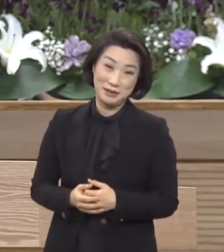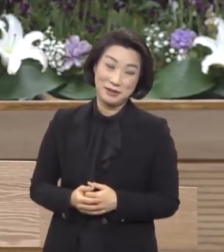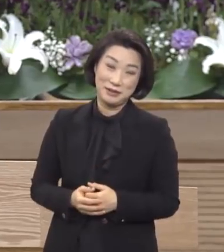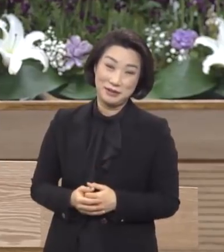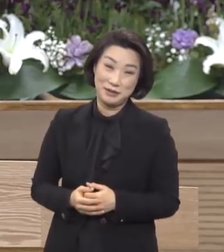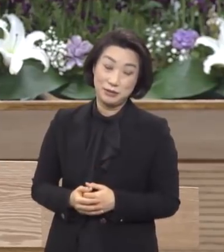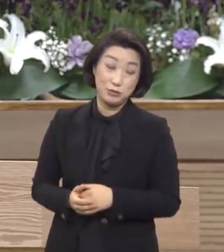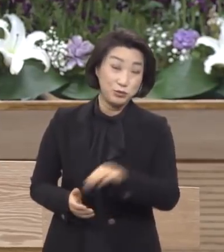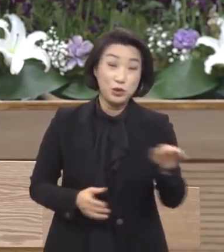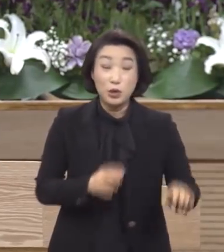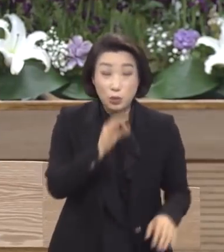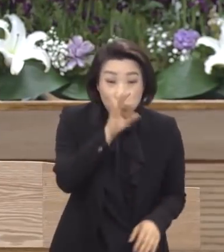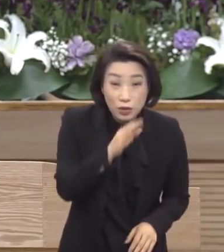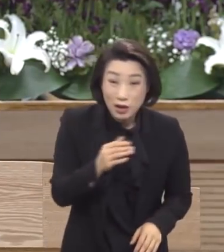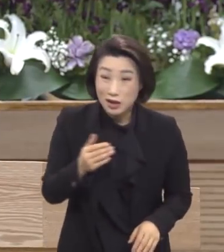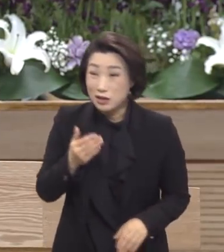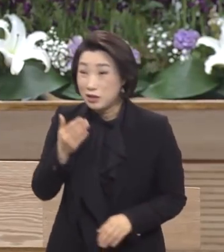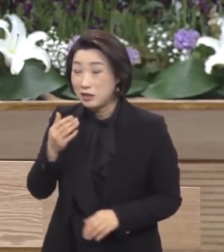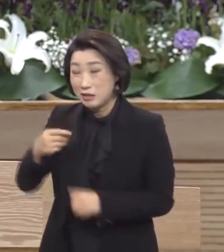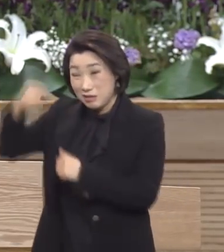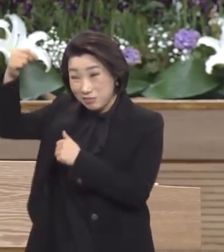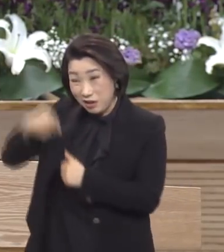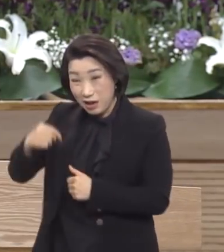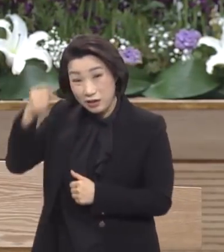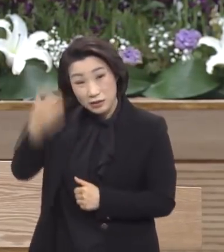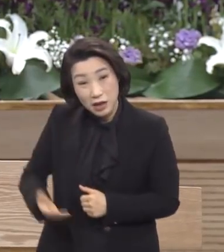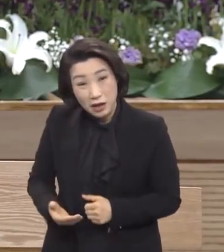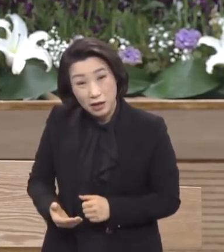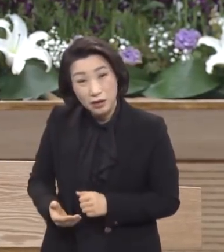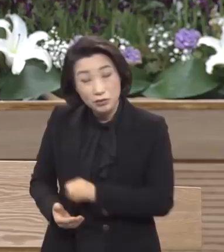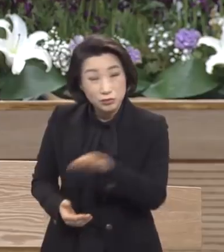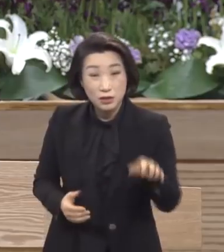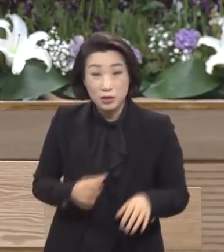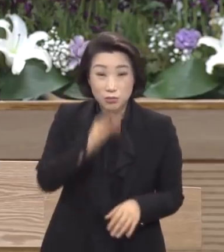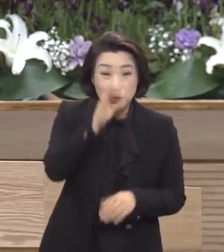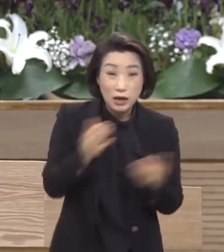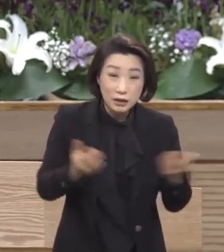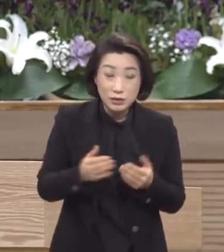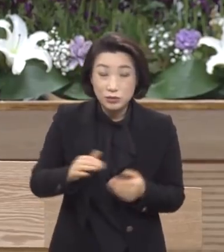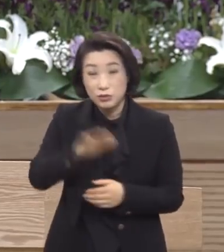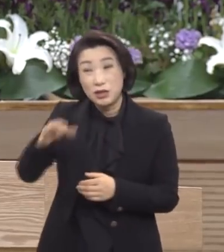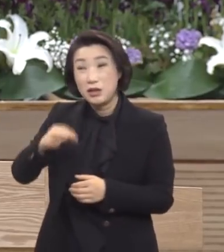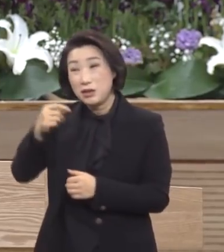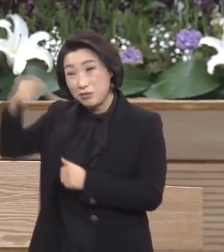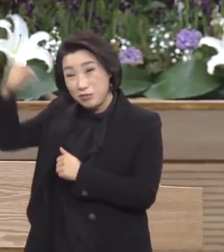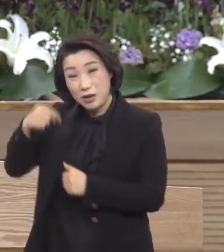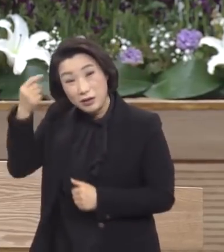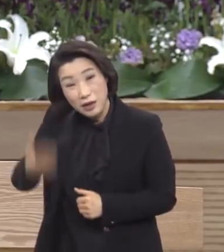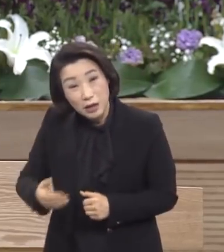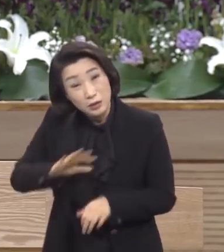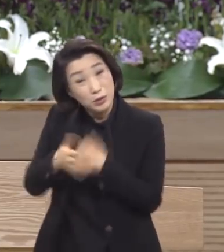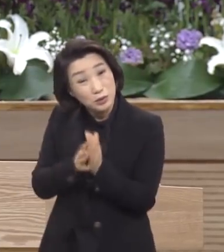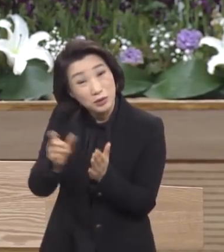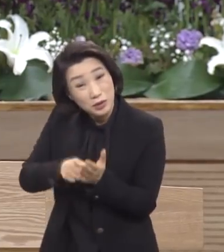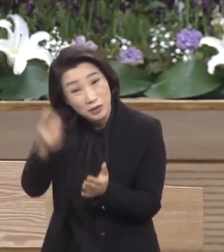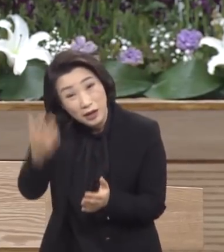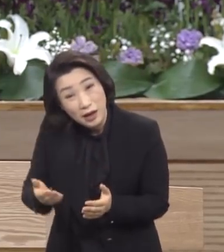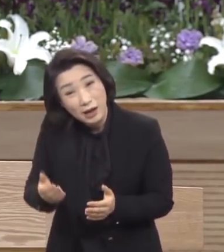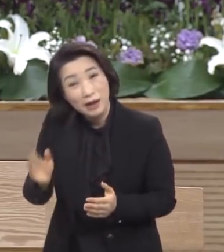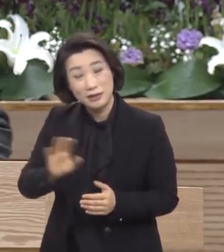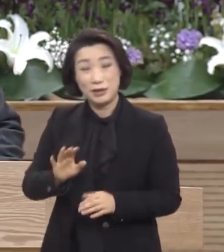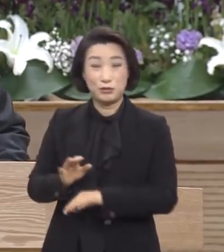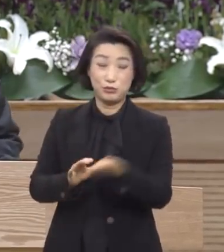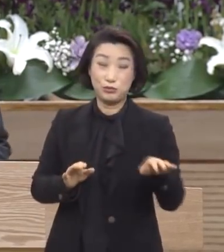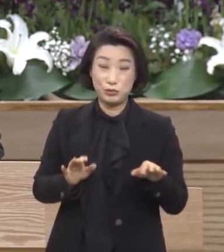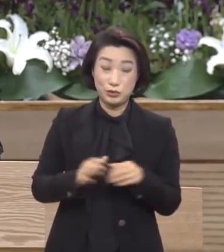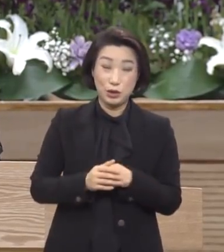할 수 없는 일을 하라고 했어요? 할 수 없는 일을 하라고 하겠는가 성경에? 그럼 우리는